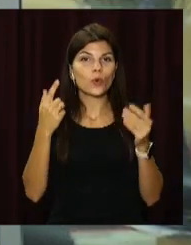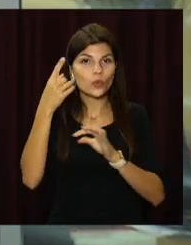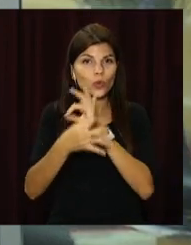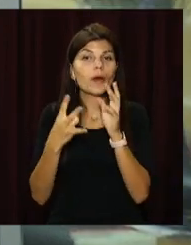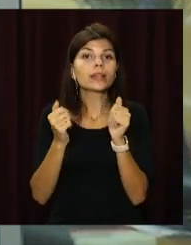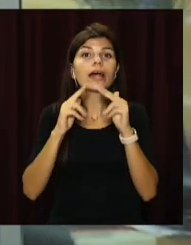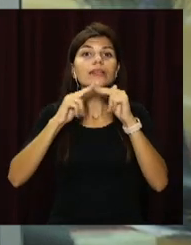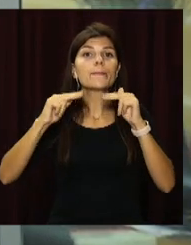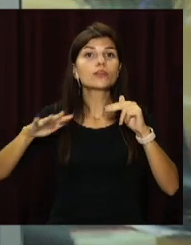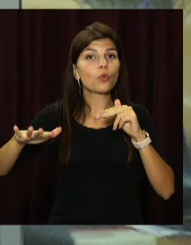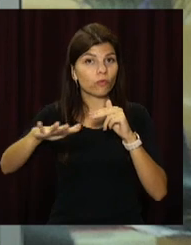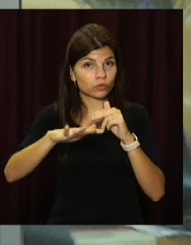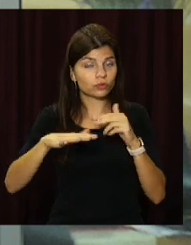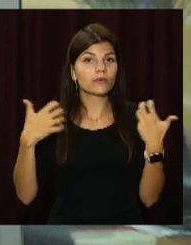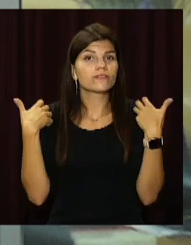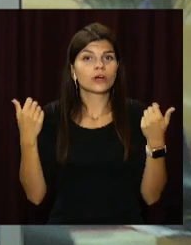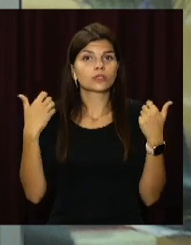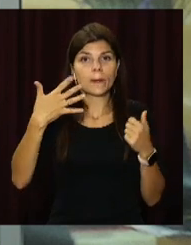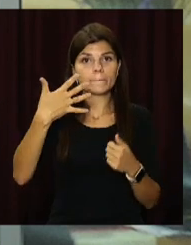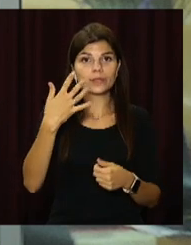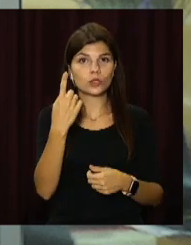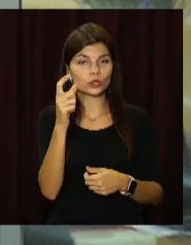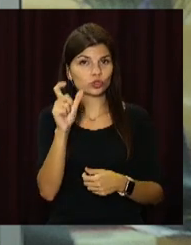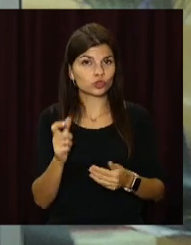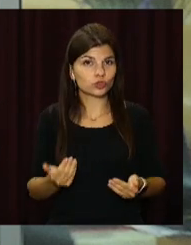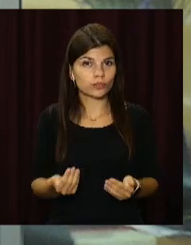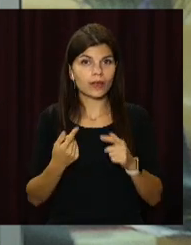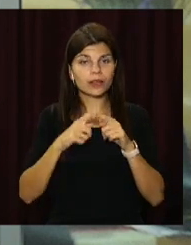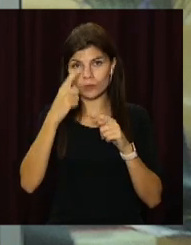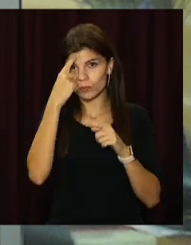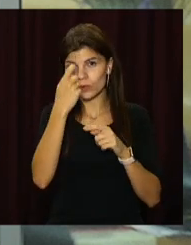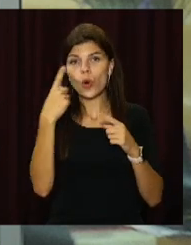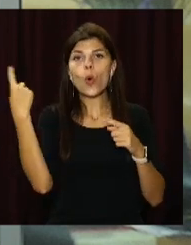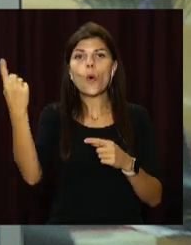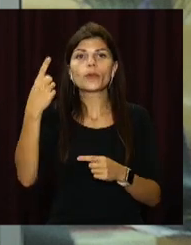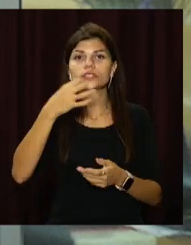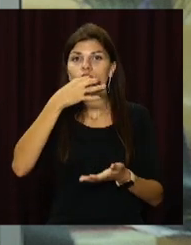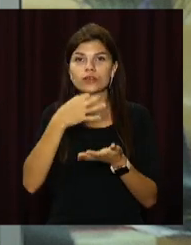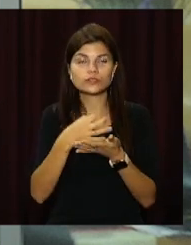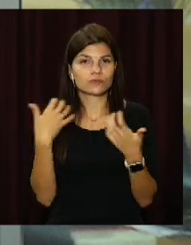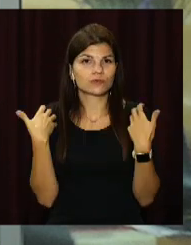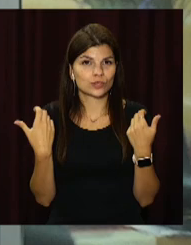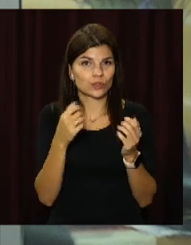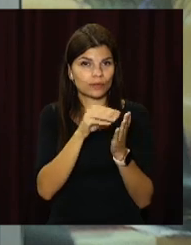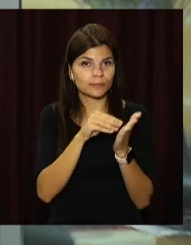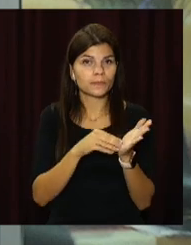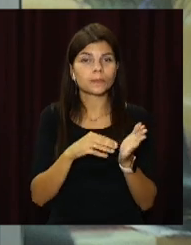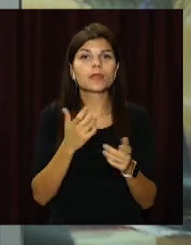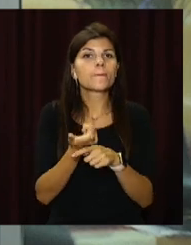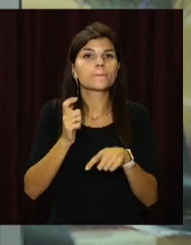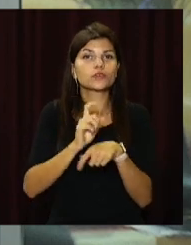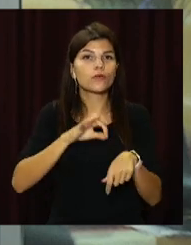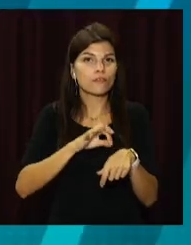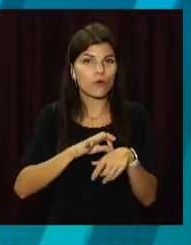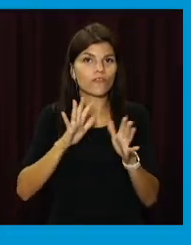на Дніпропетровщині. Подолав недугу 51 мешканець. Про це повідомляють в обласному департаменті охорони здоров'я. Найбільше